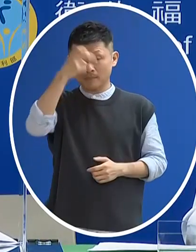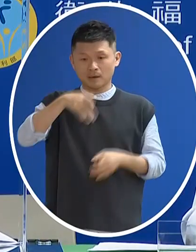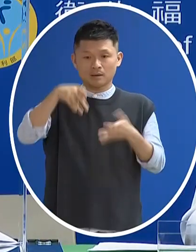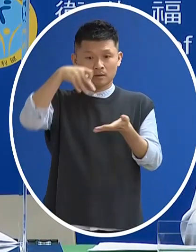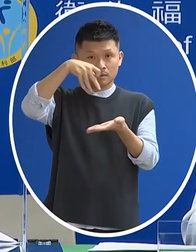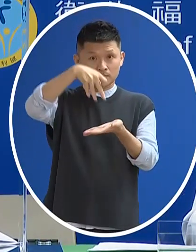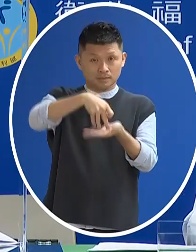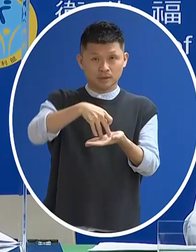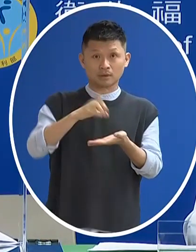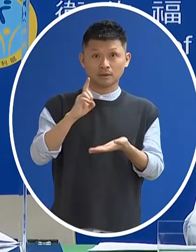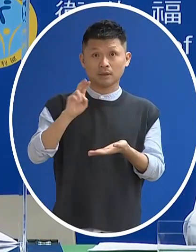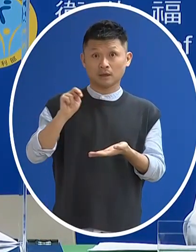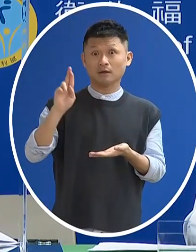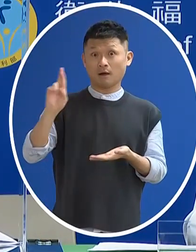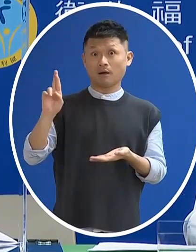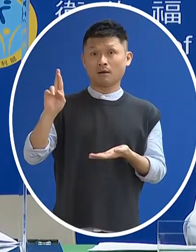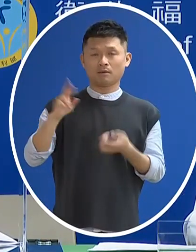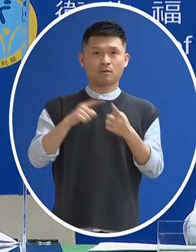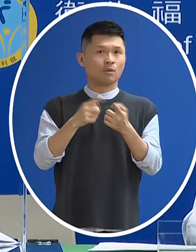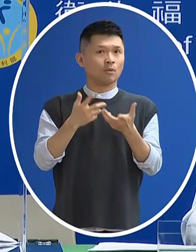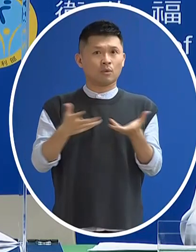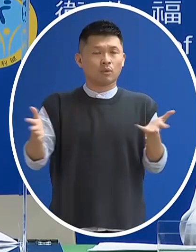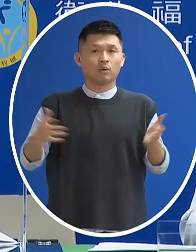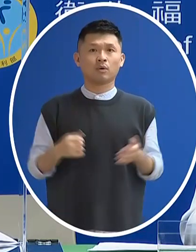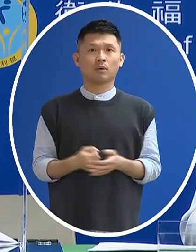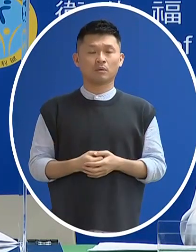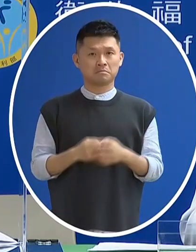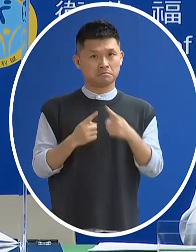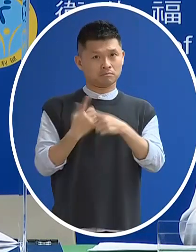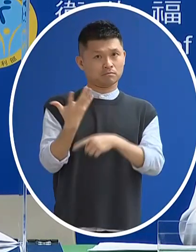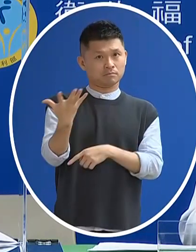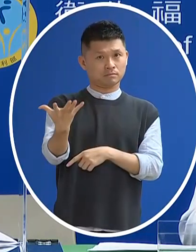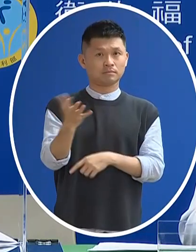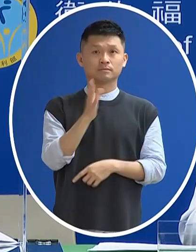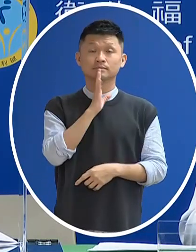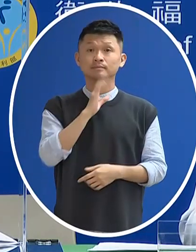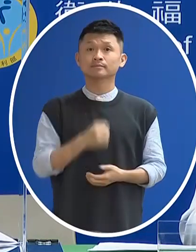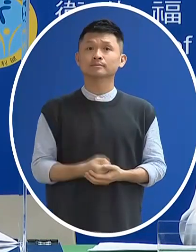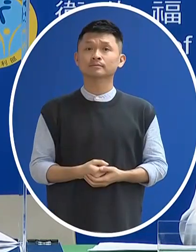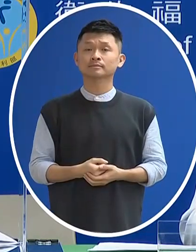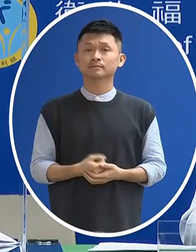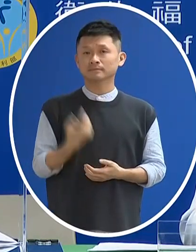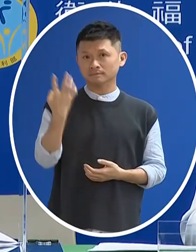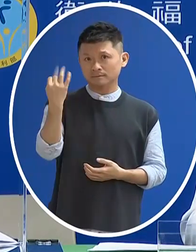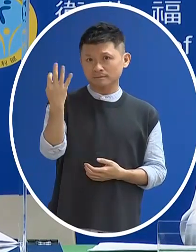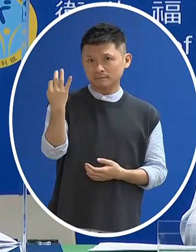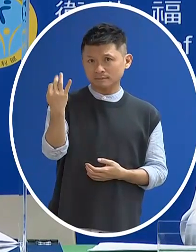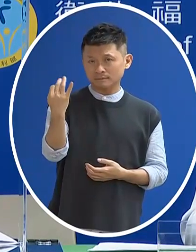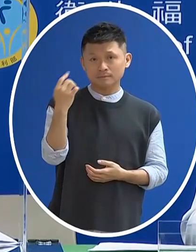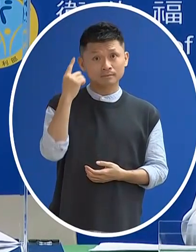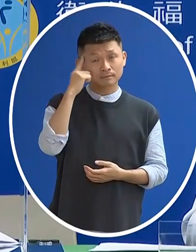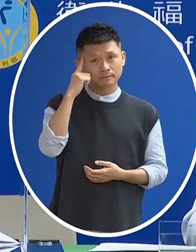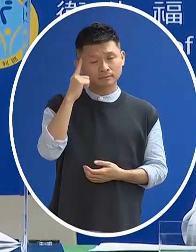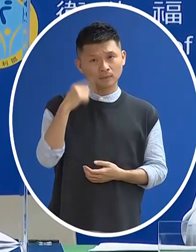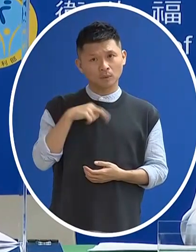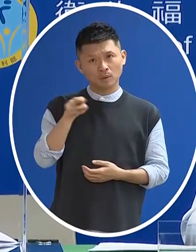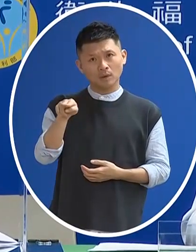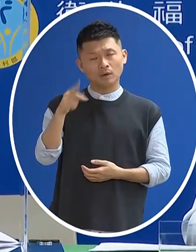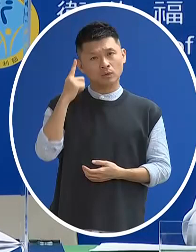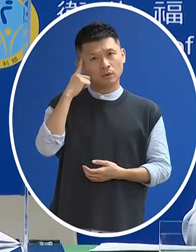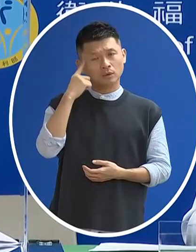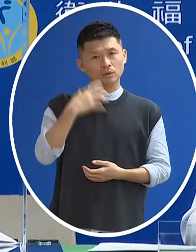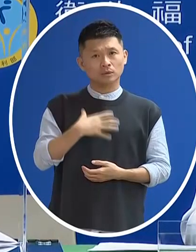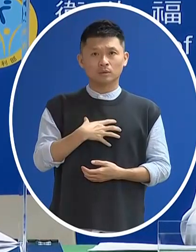的人数相当的多，占了不小的比例。那这样的数据其实是让我有一点惊